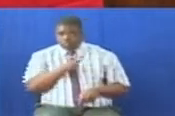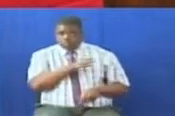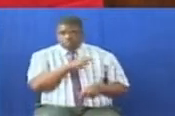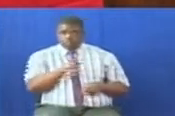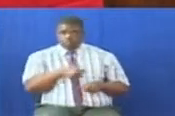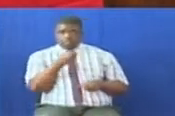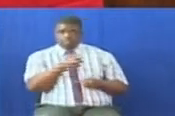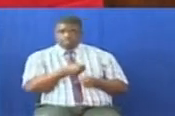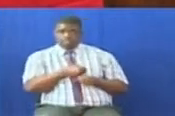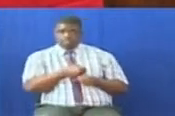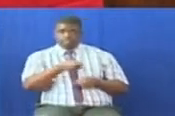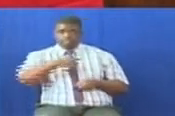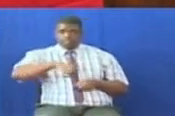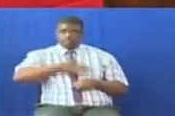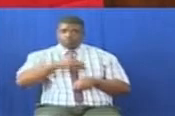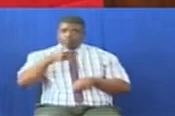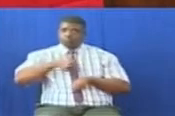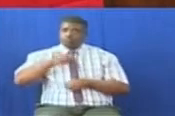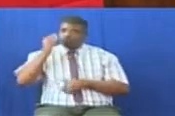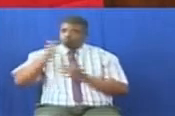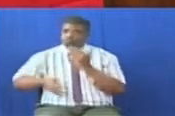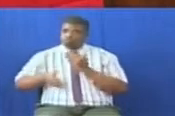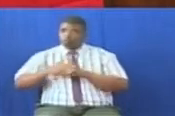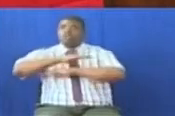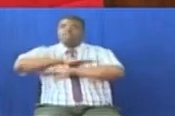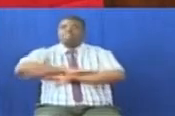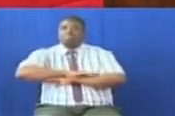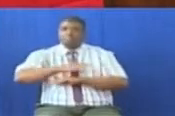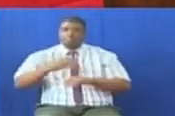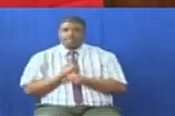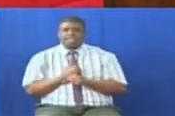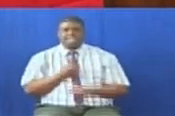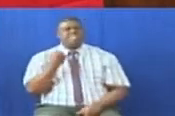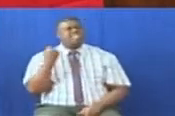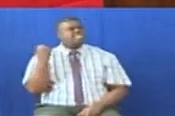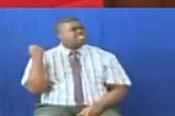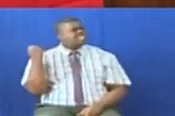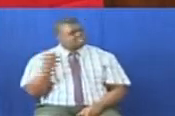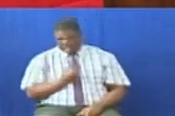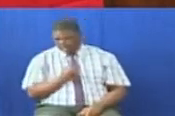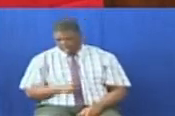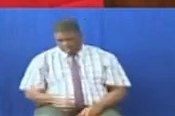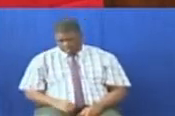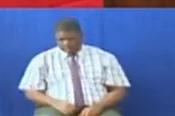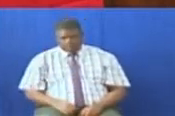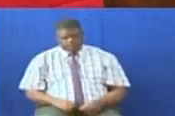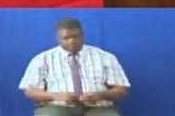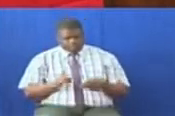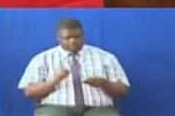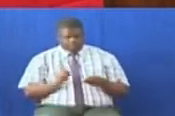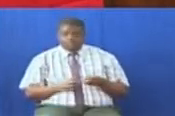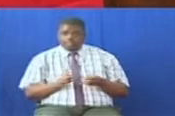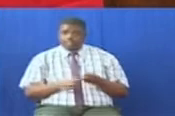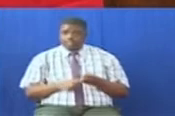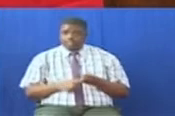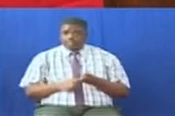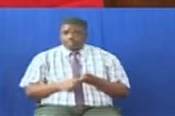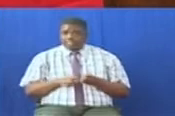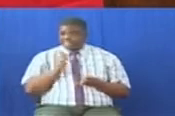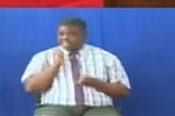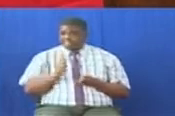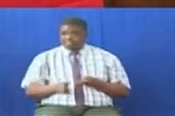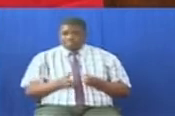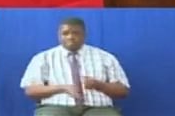wanapofikia muda wa mwisho wa utumishi wa kastaafu wanapata shida kubwa sana. Lakini eneo jingine, Mheshimiwa Naibu Spika,